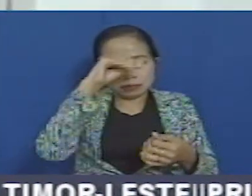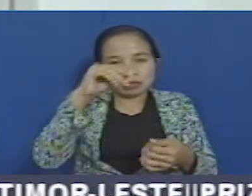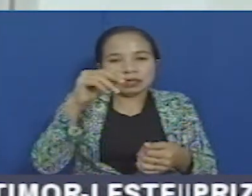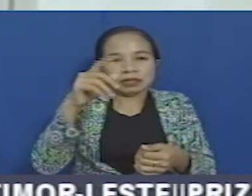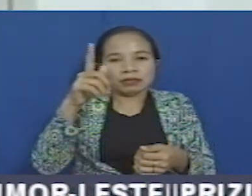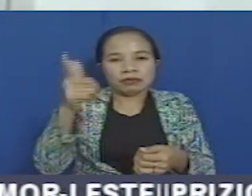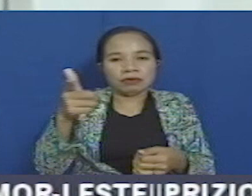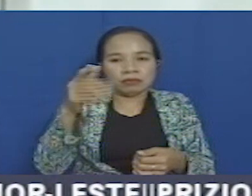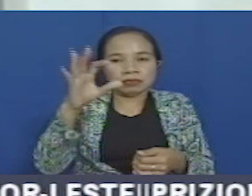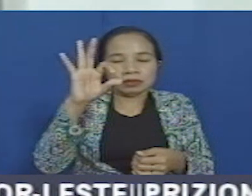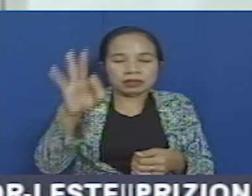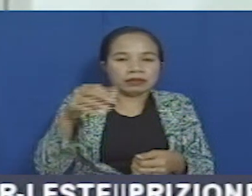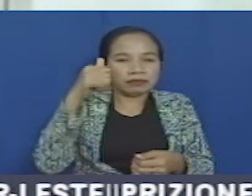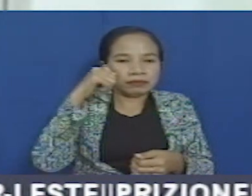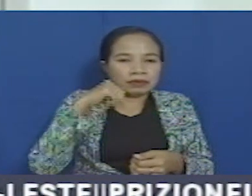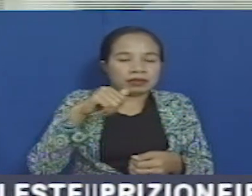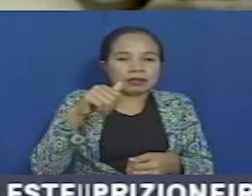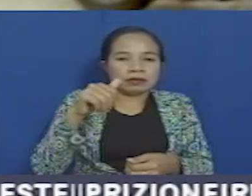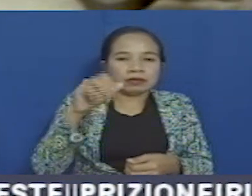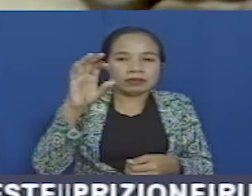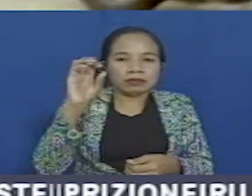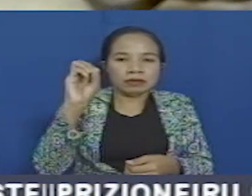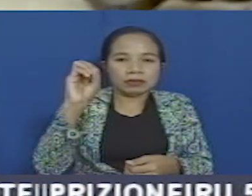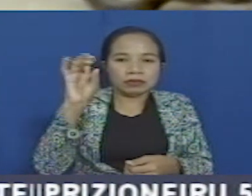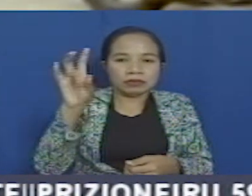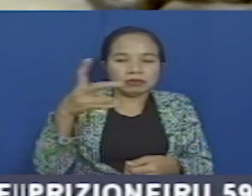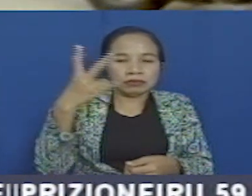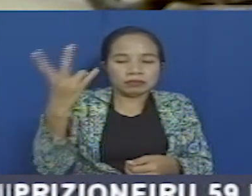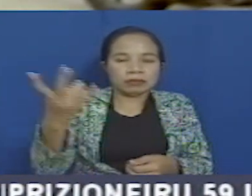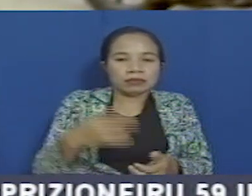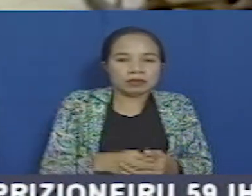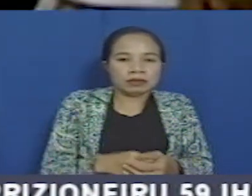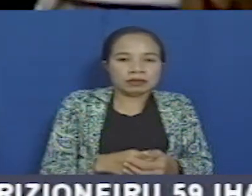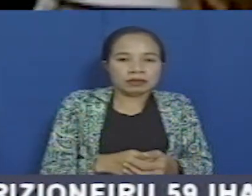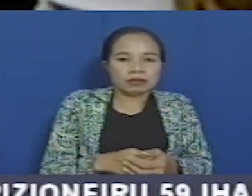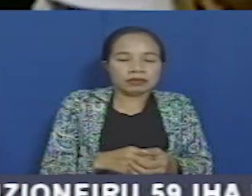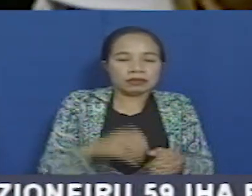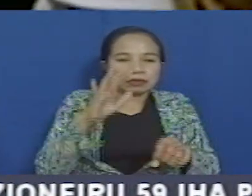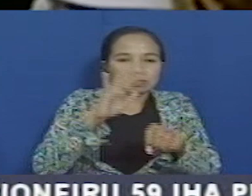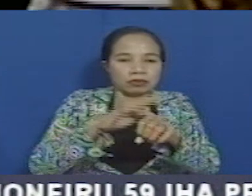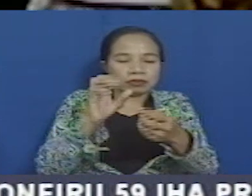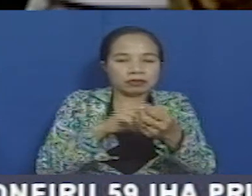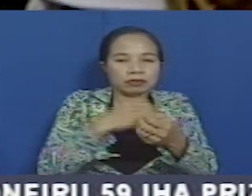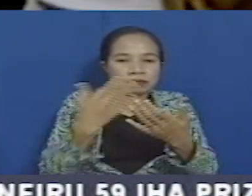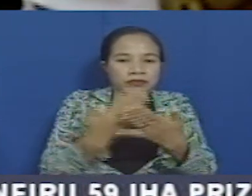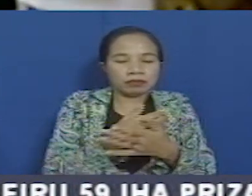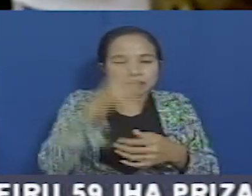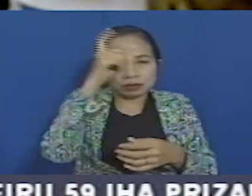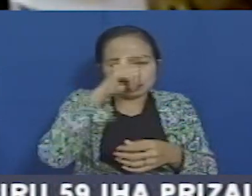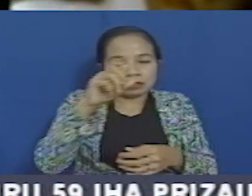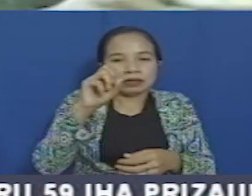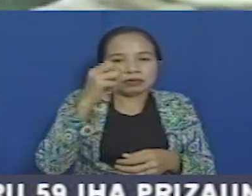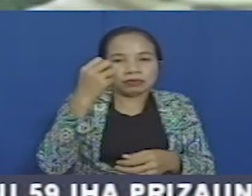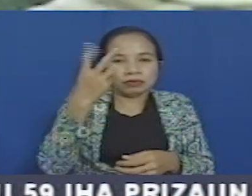na inruanulu resin sia feto na insanulu resin hitu. Kazu detetadu fon ho idadi